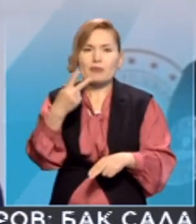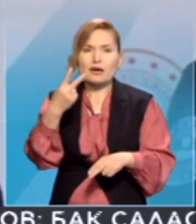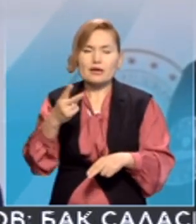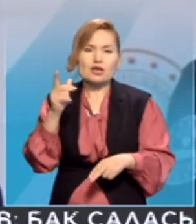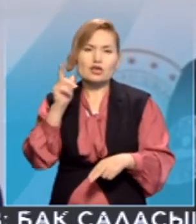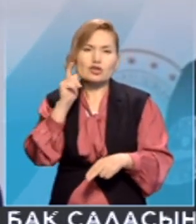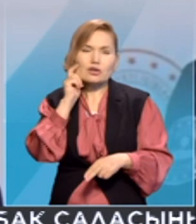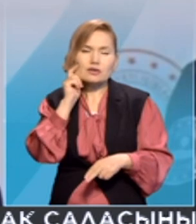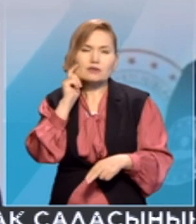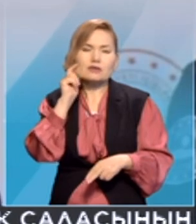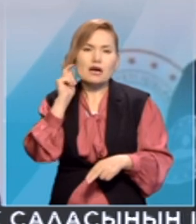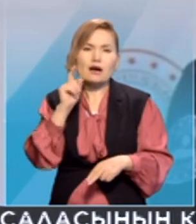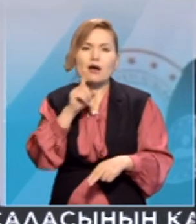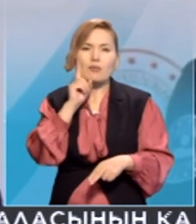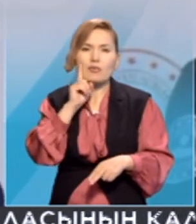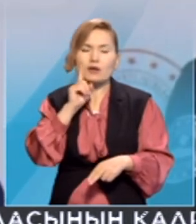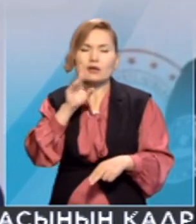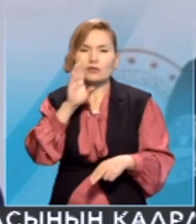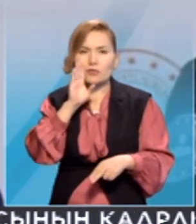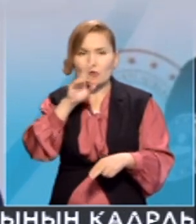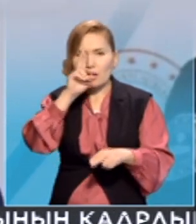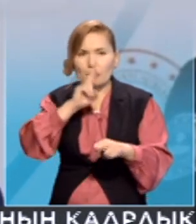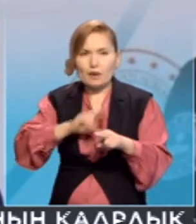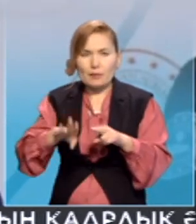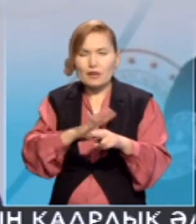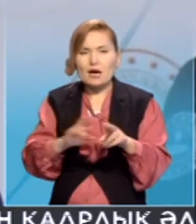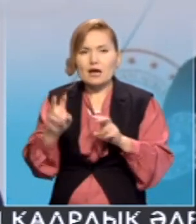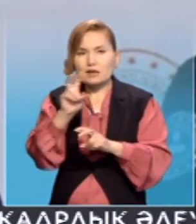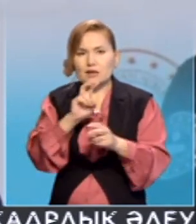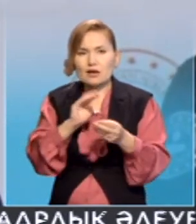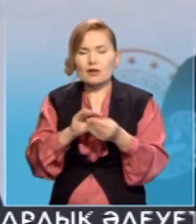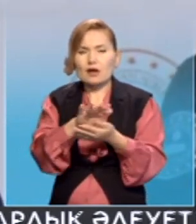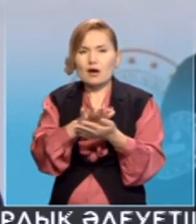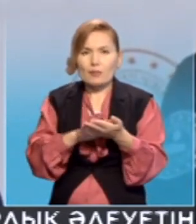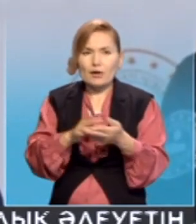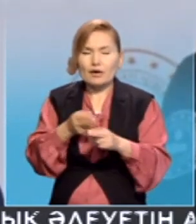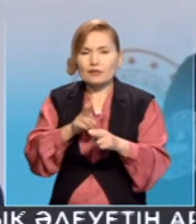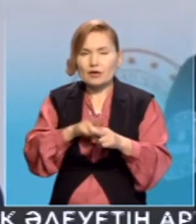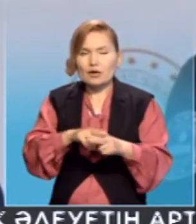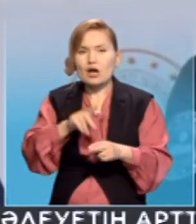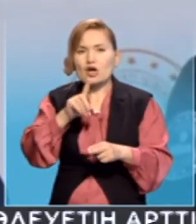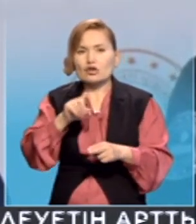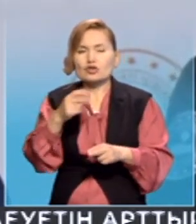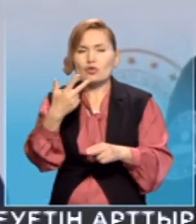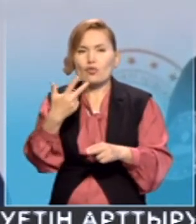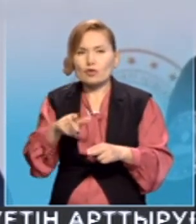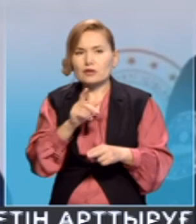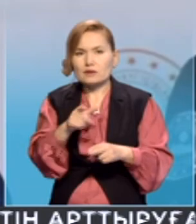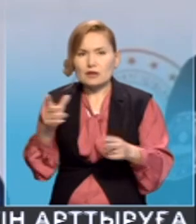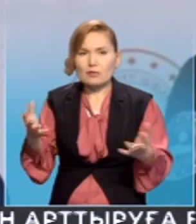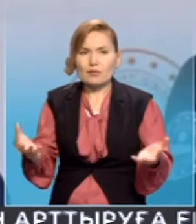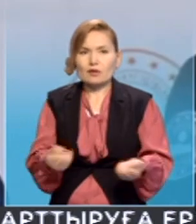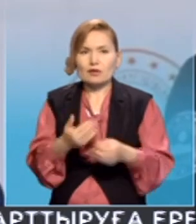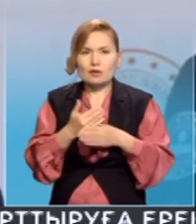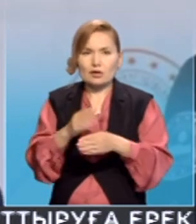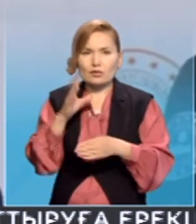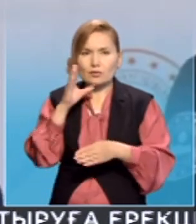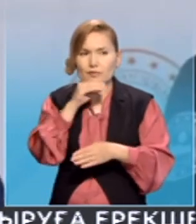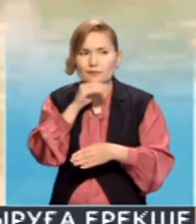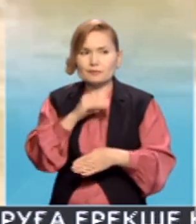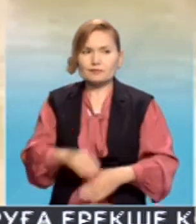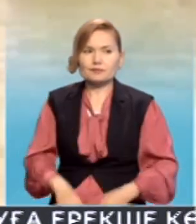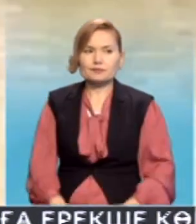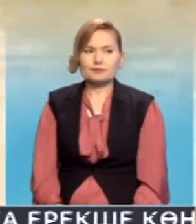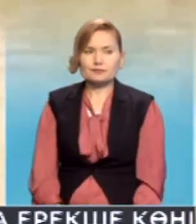жоғалғандар қатарында. Құтқарушылар оны іздестіріп жатыр. Бұдан бөлек сел ортасында қалған 130 адамды құтқардық.